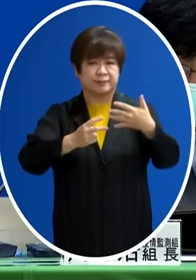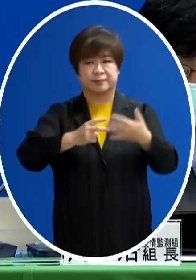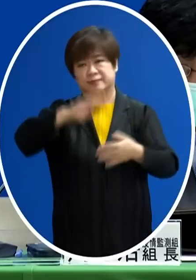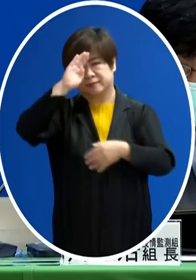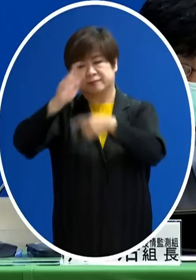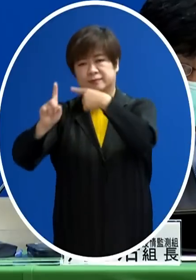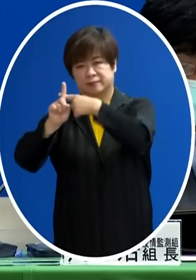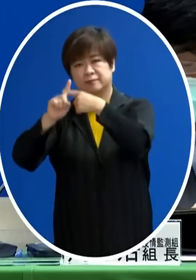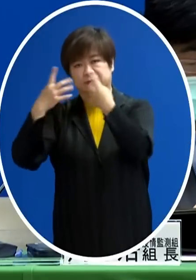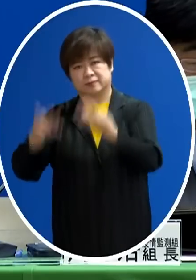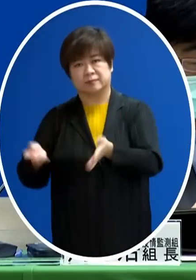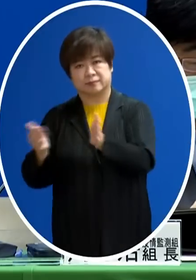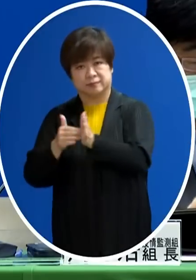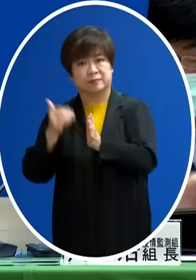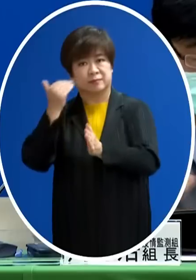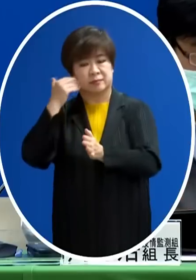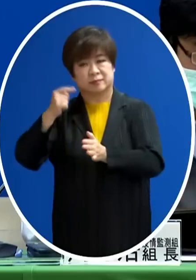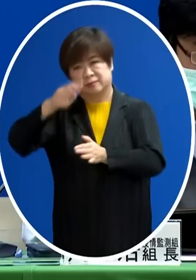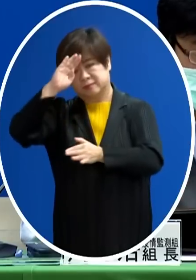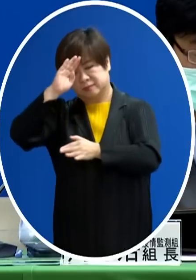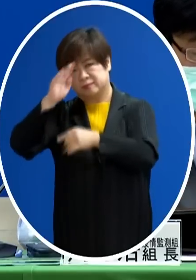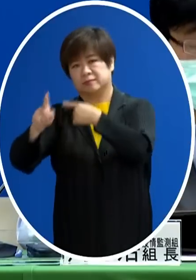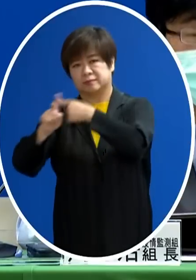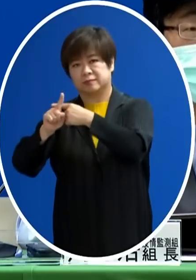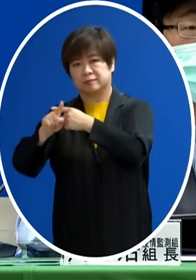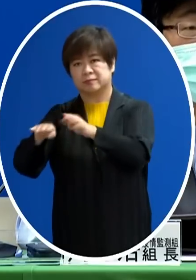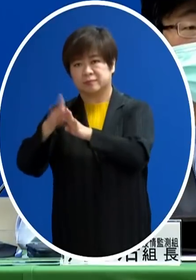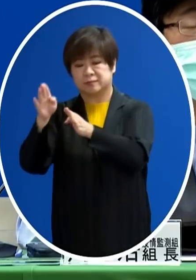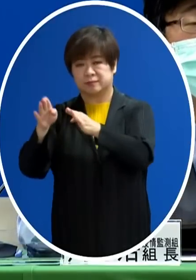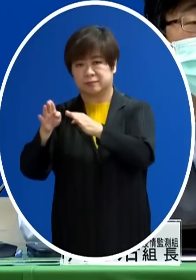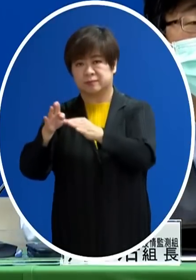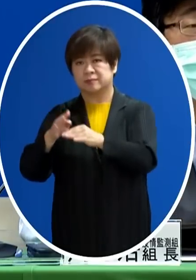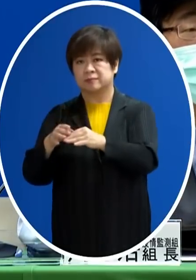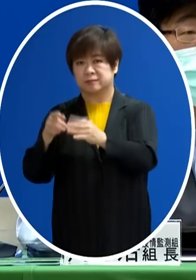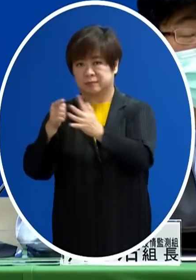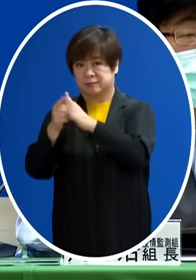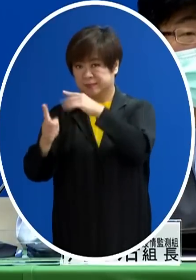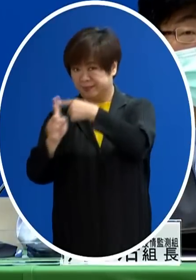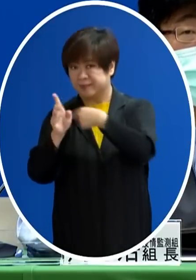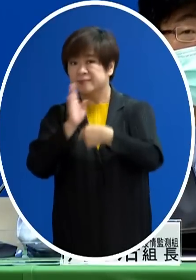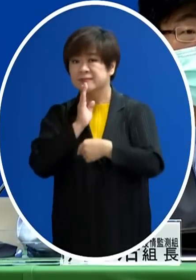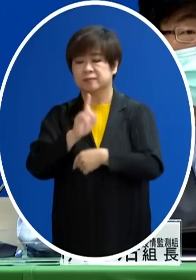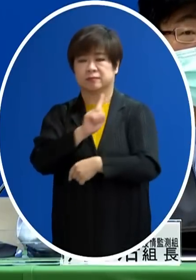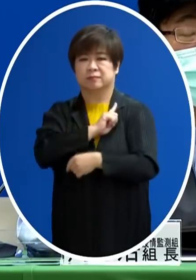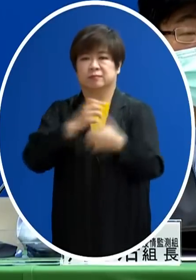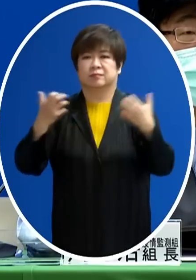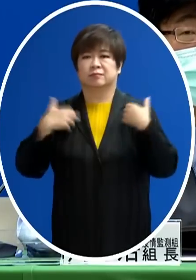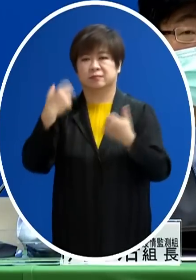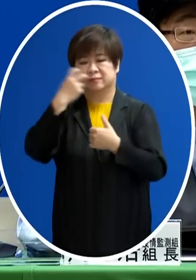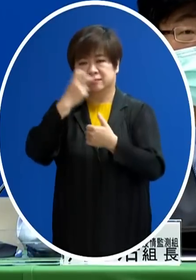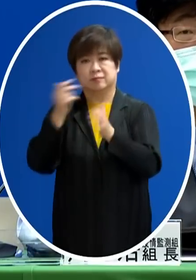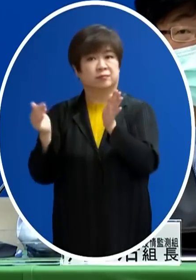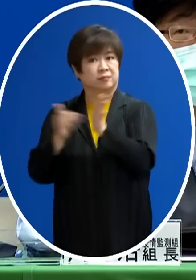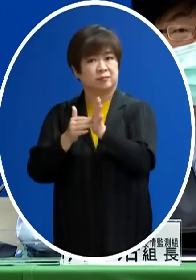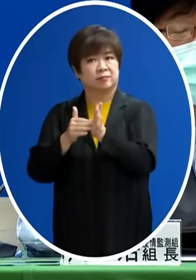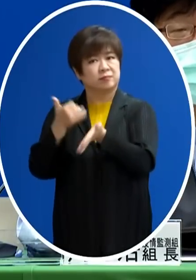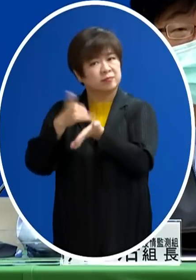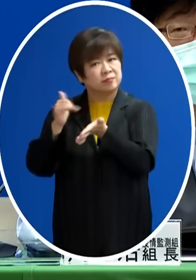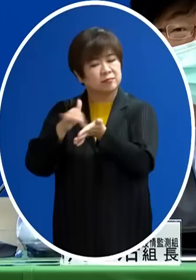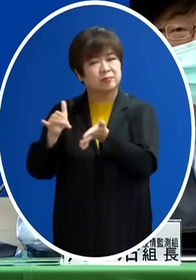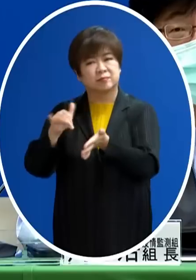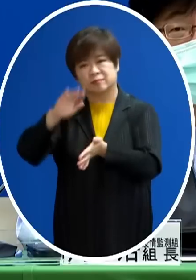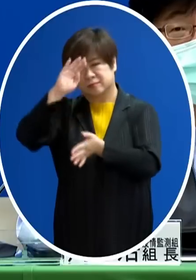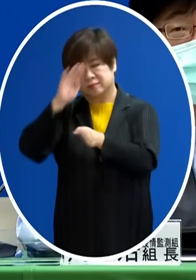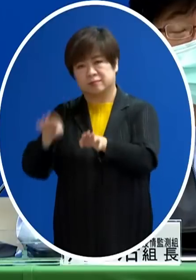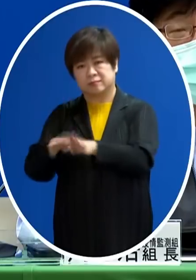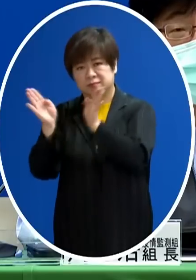者解隔哈，那如果从他的发病或检验阳性日算起哈，已经完成了自主健康管理之后，也就是说从这个